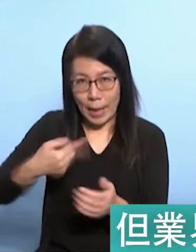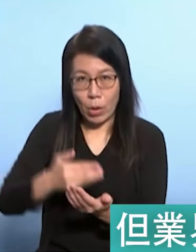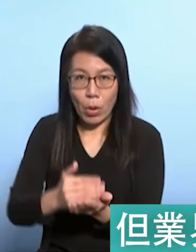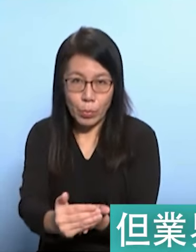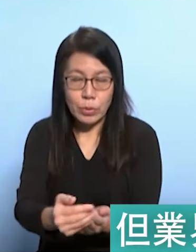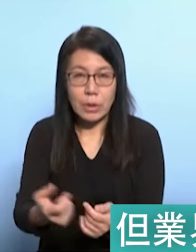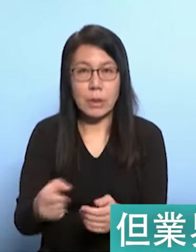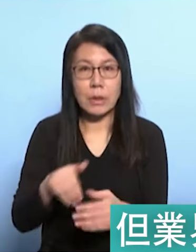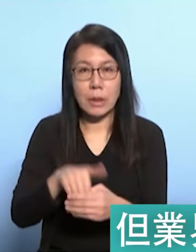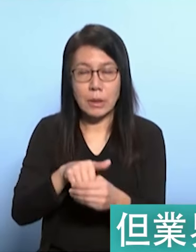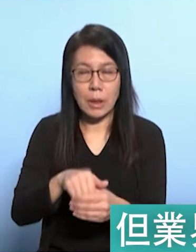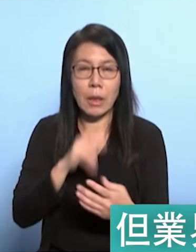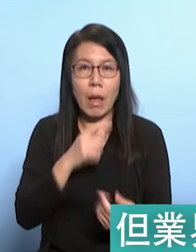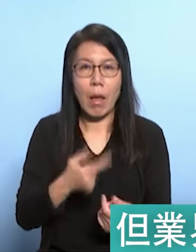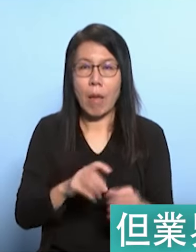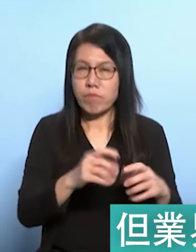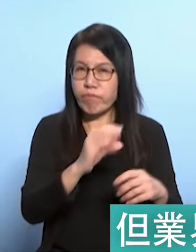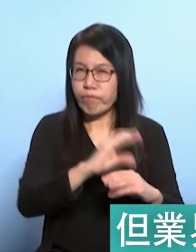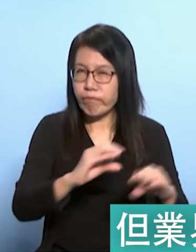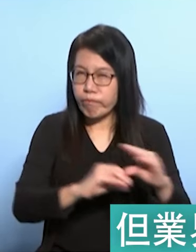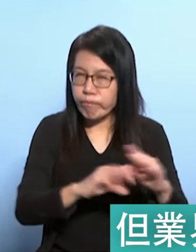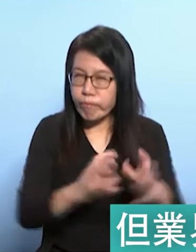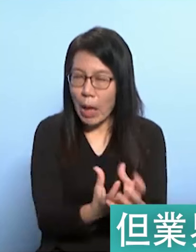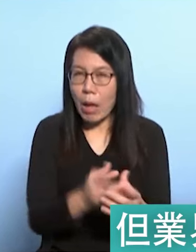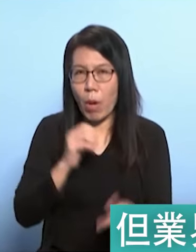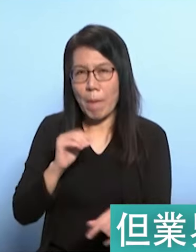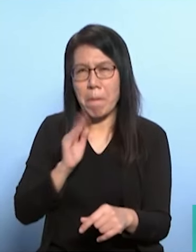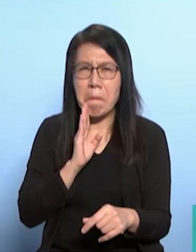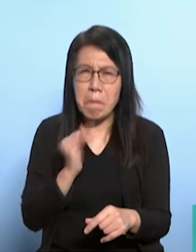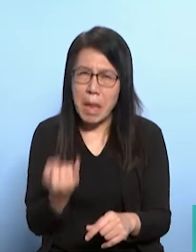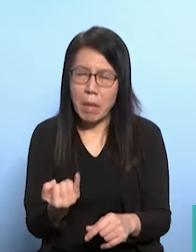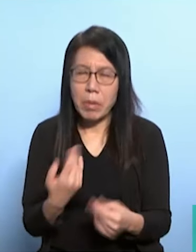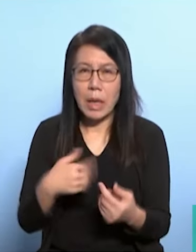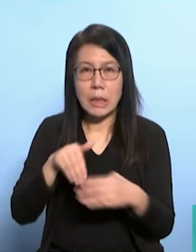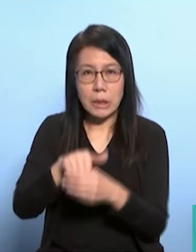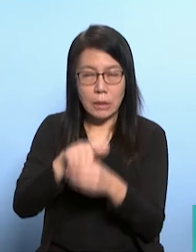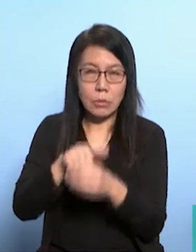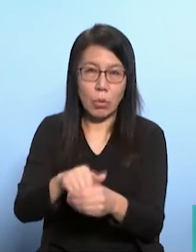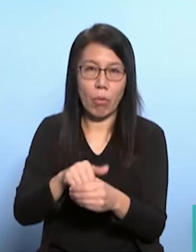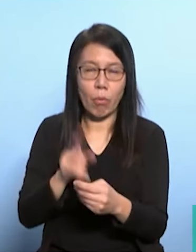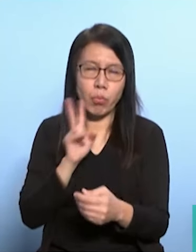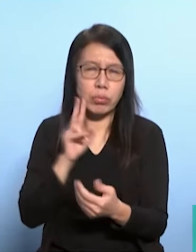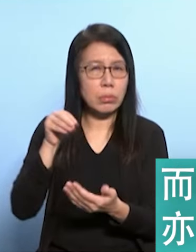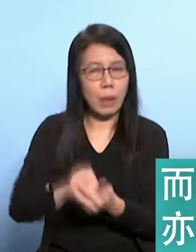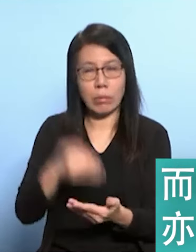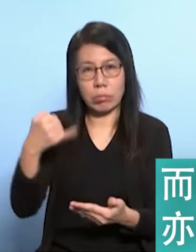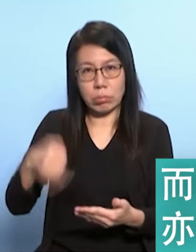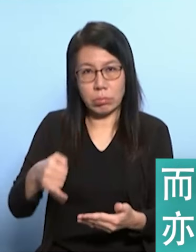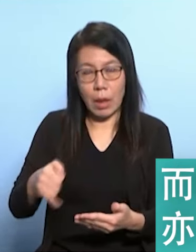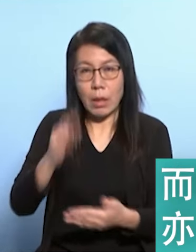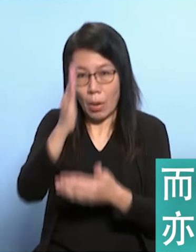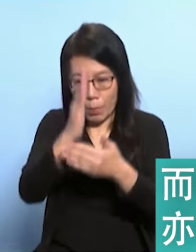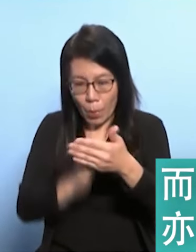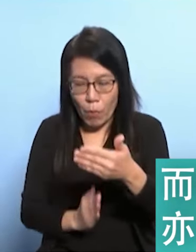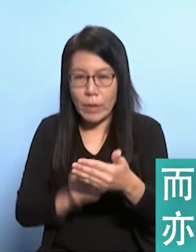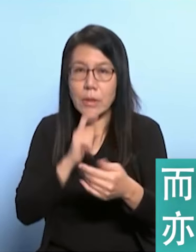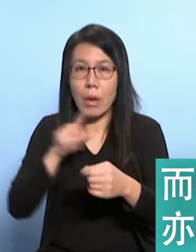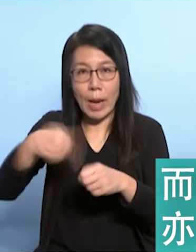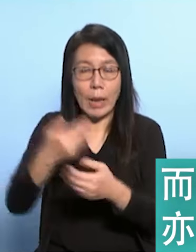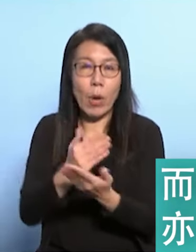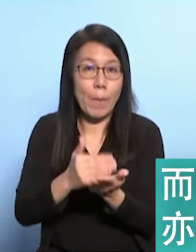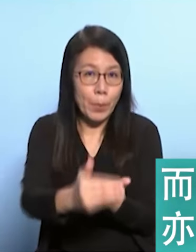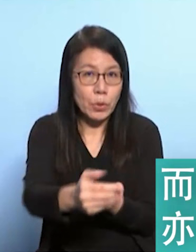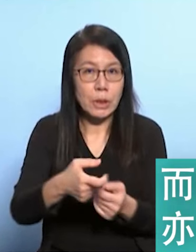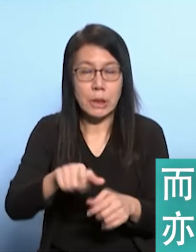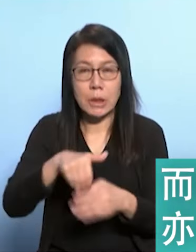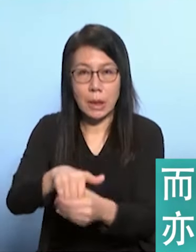請。但是業界關注何謂不合理申索未必容易作出客觀的界定，而部分項目的額外撥款申